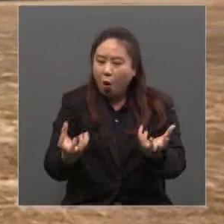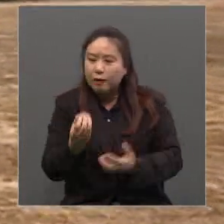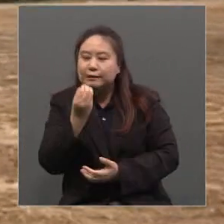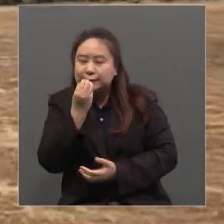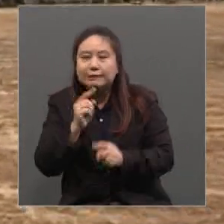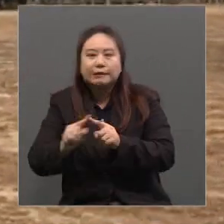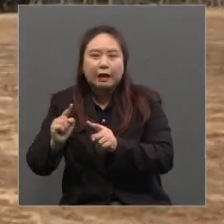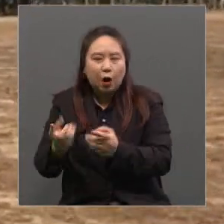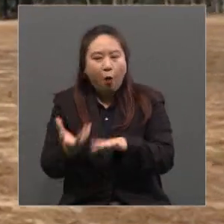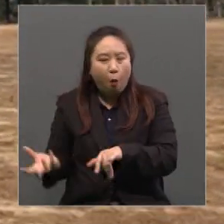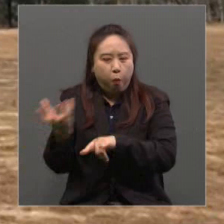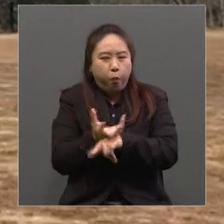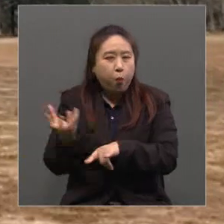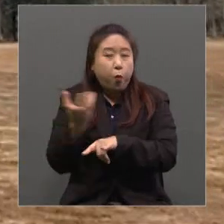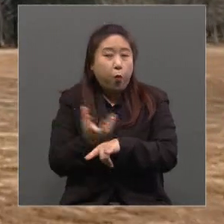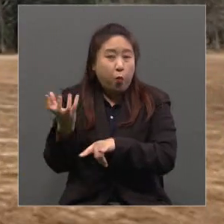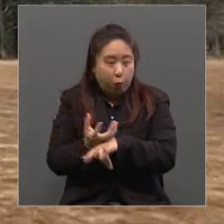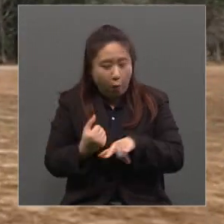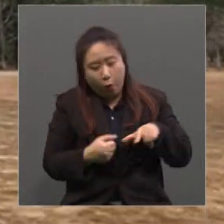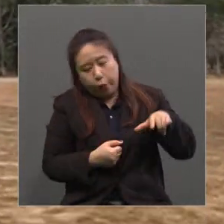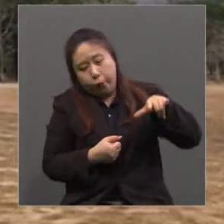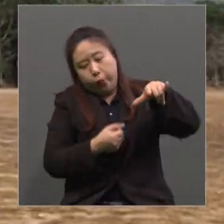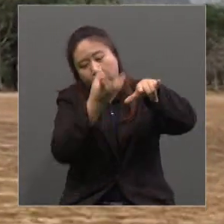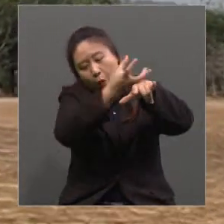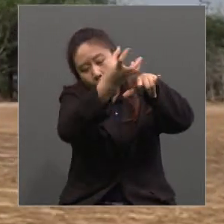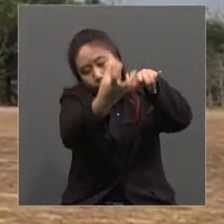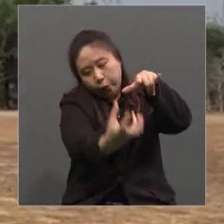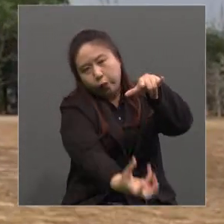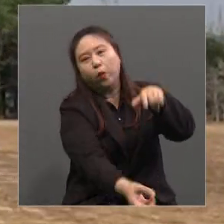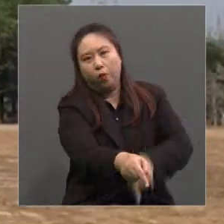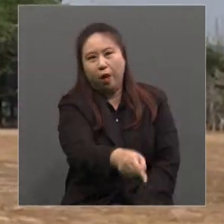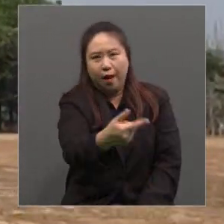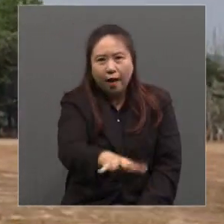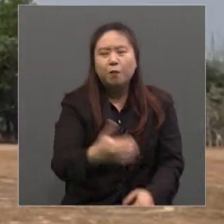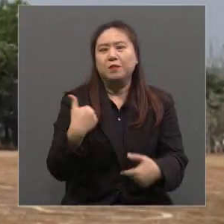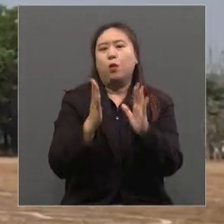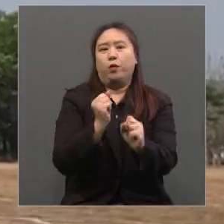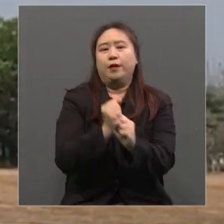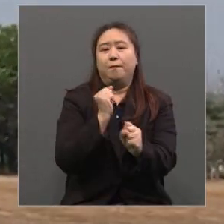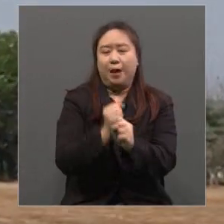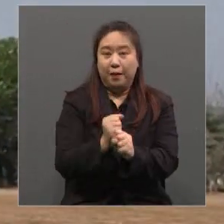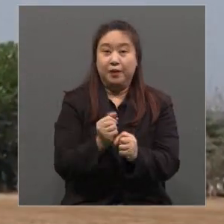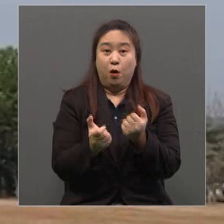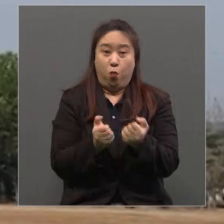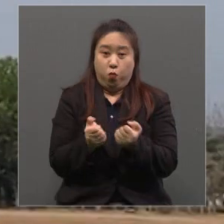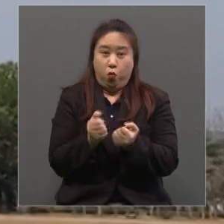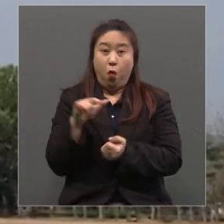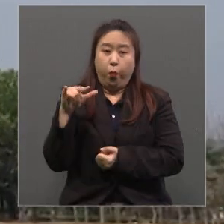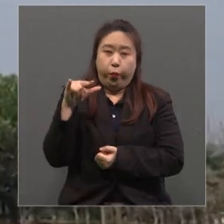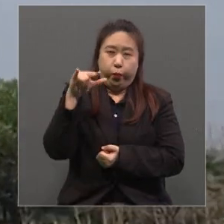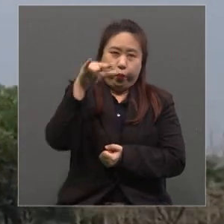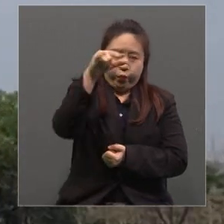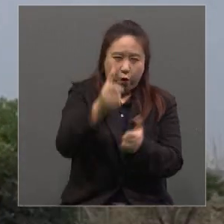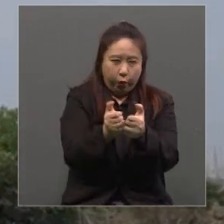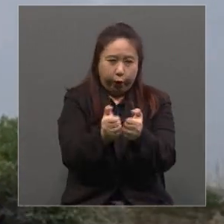าระสิ่งของจำเป็นสำหรับทีมเสือไฟที่อยู่ในภาคพื้นดินแล้วก็ยังมีเจ้าหน้าที่บินโดรนสจป.9สาขาป